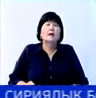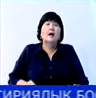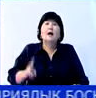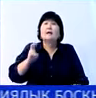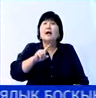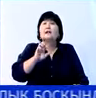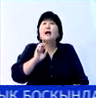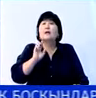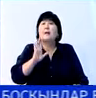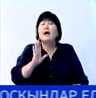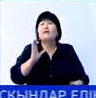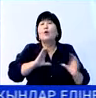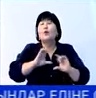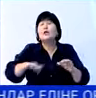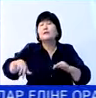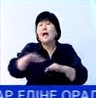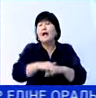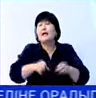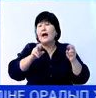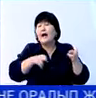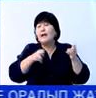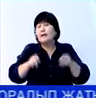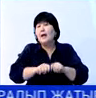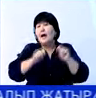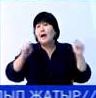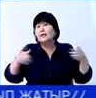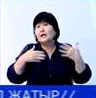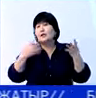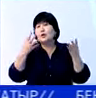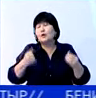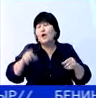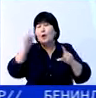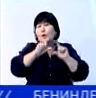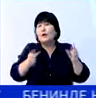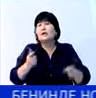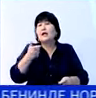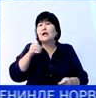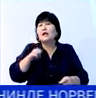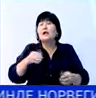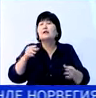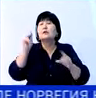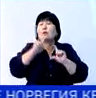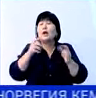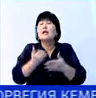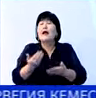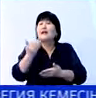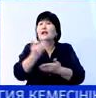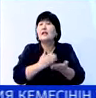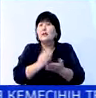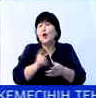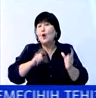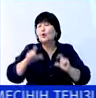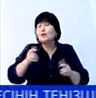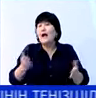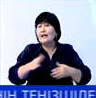Назарбаев университетінің мамандары аймағымызға арнайы келіп, ашық есік күнін өткізді. Іргелі оқу орнының грант иегері атану үшін қандай талаптар қойылады, студенттер